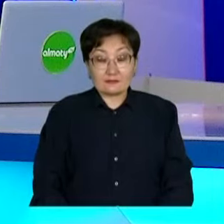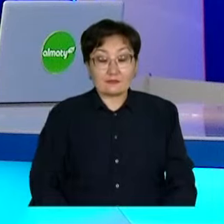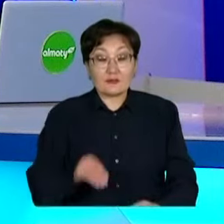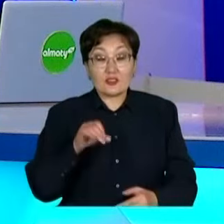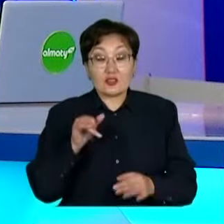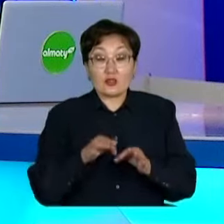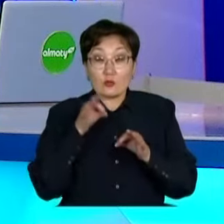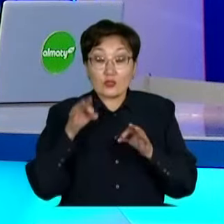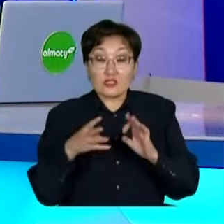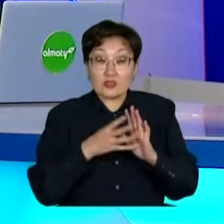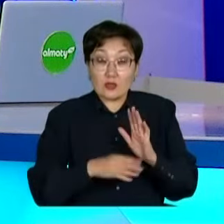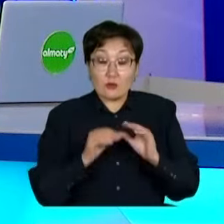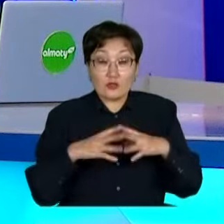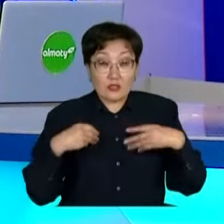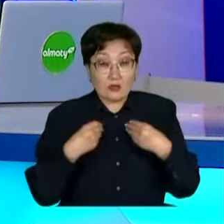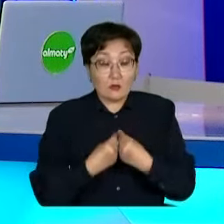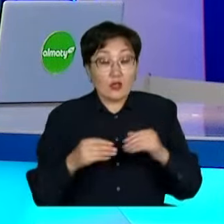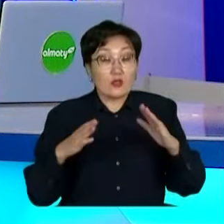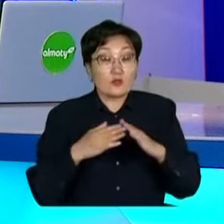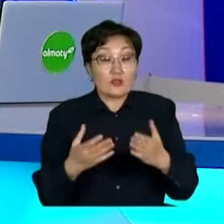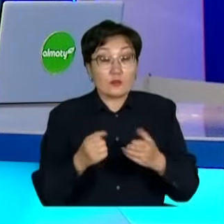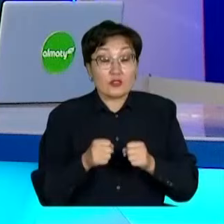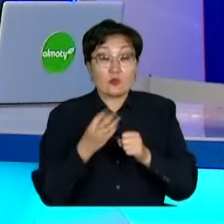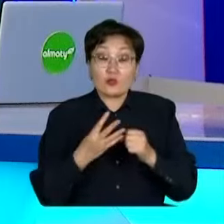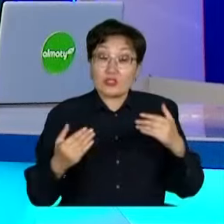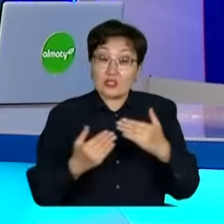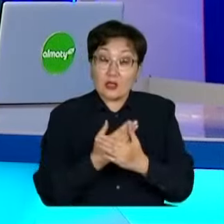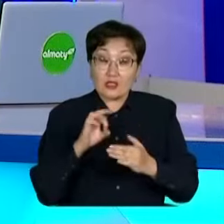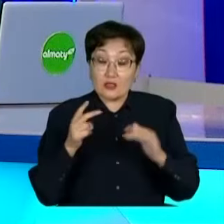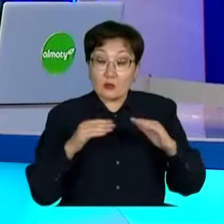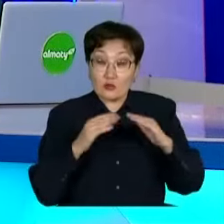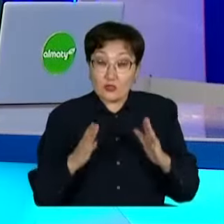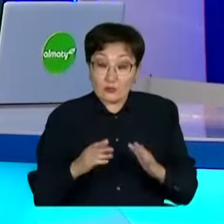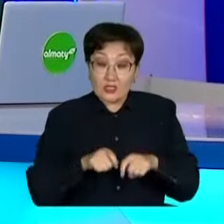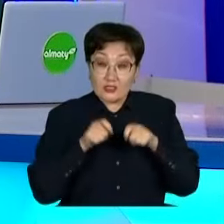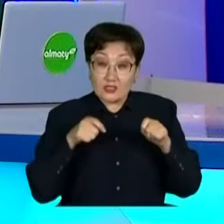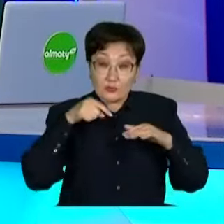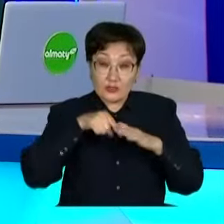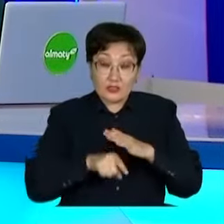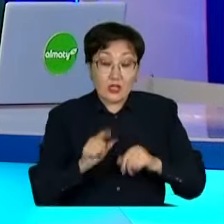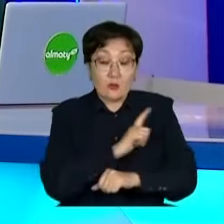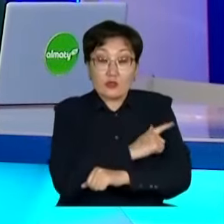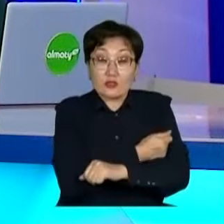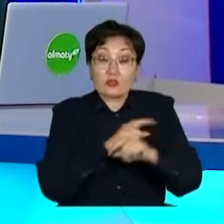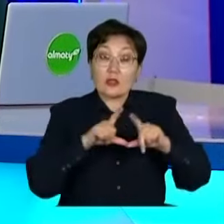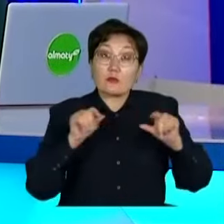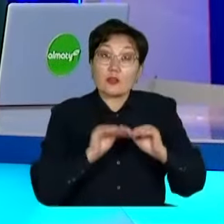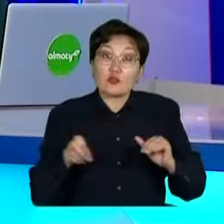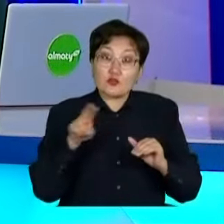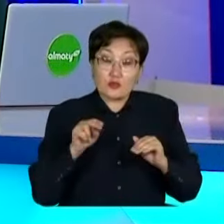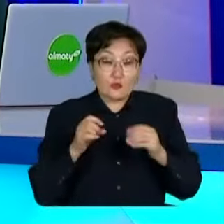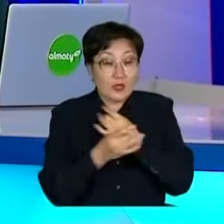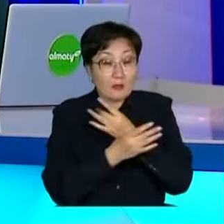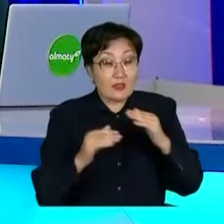Жетісу облысында 90 отбасы баспаналы болып, 14 жаңа әлеуметтік нысан ашылды. Олардың қатарында медпункттер мен балабақшалар,